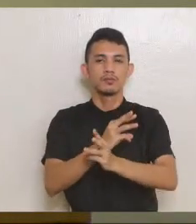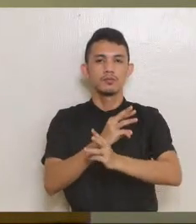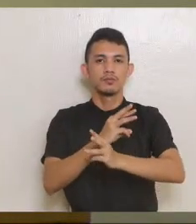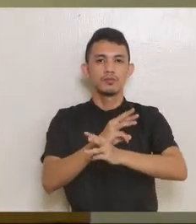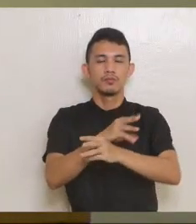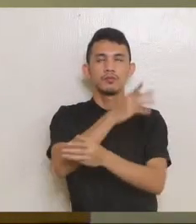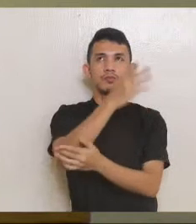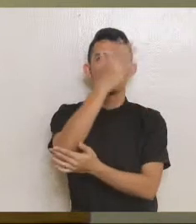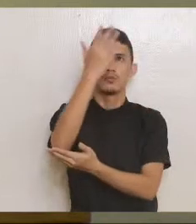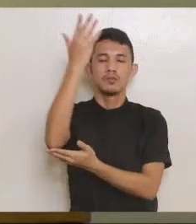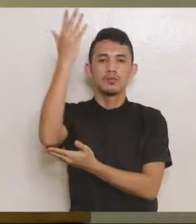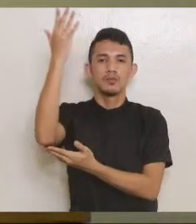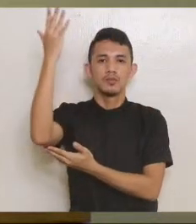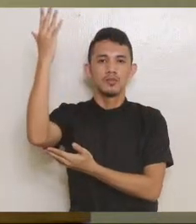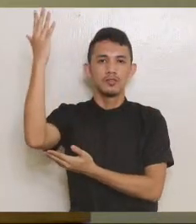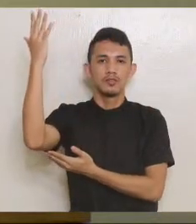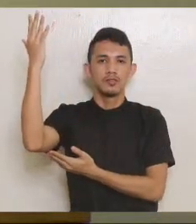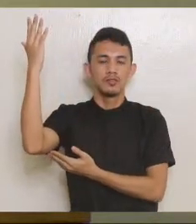buhat.